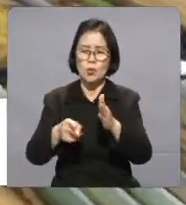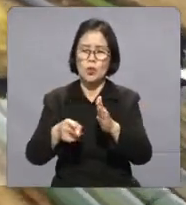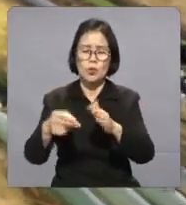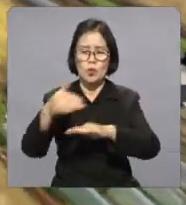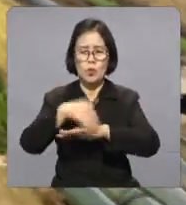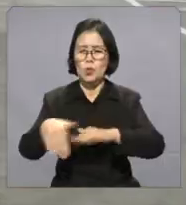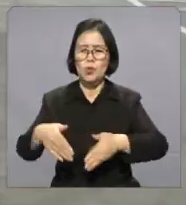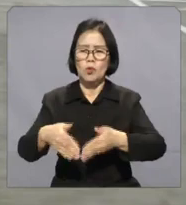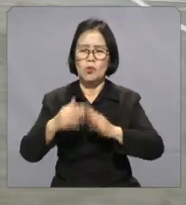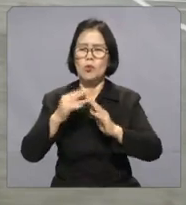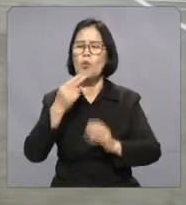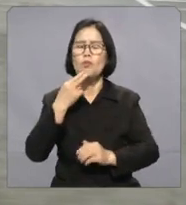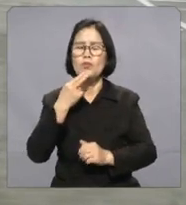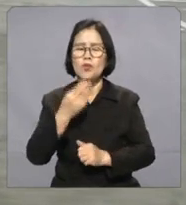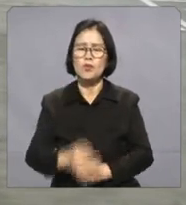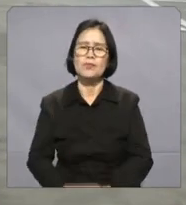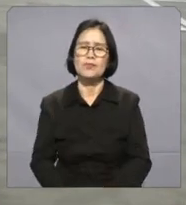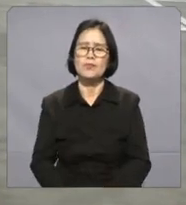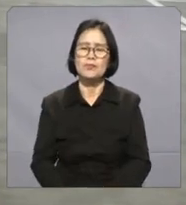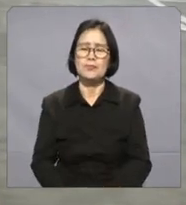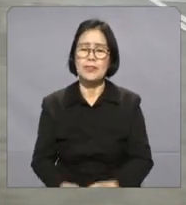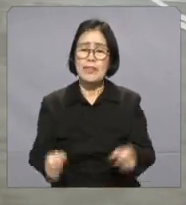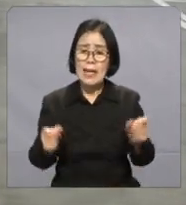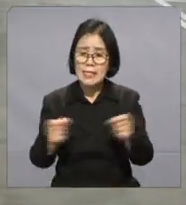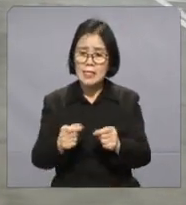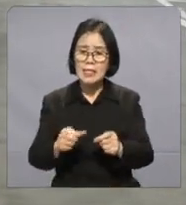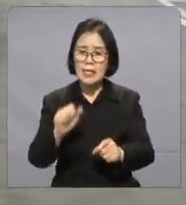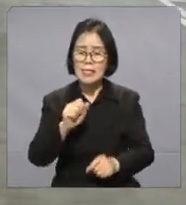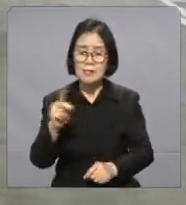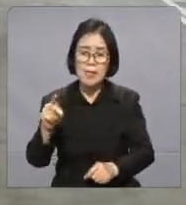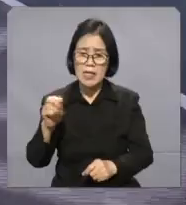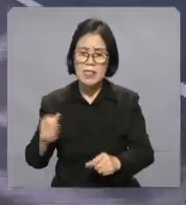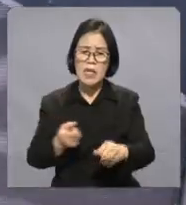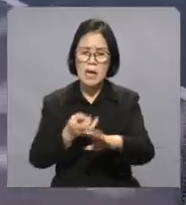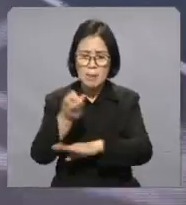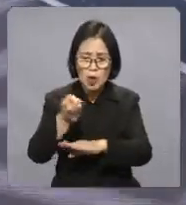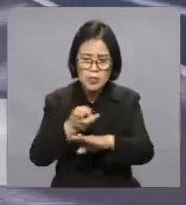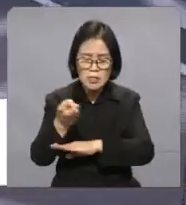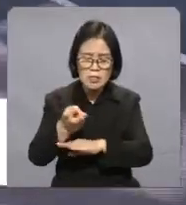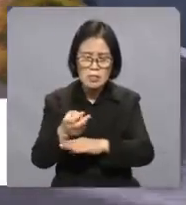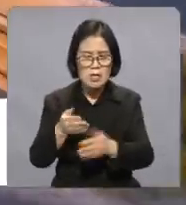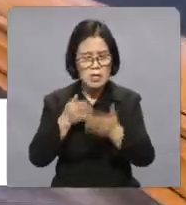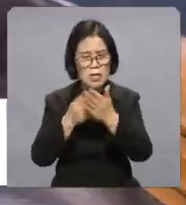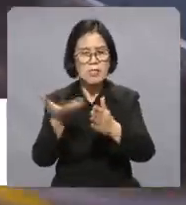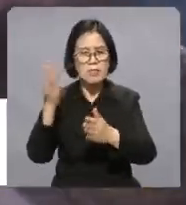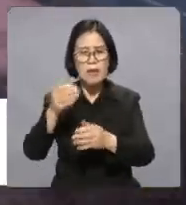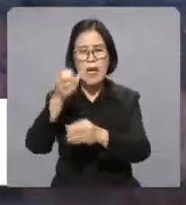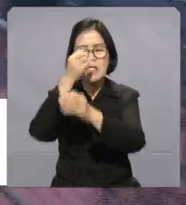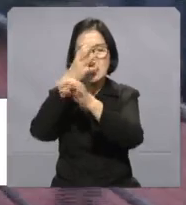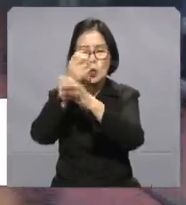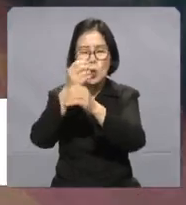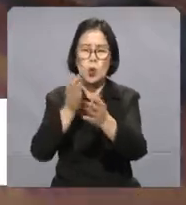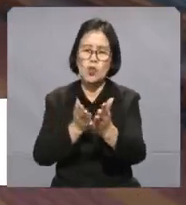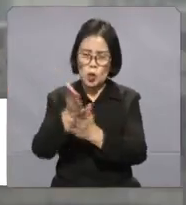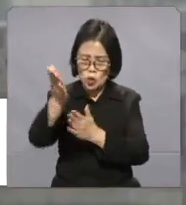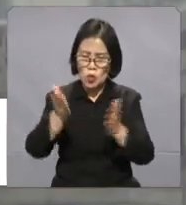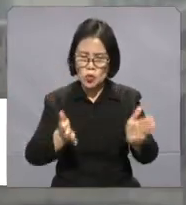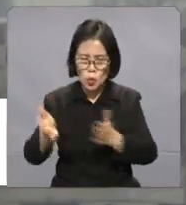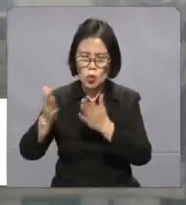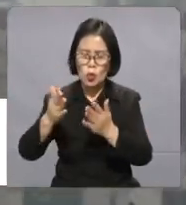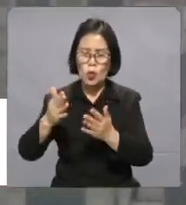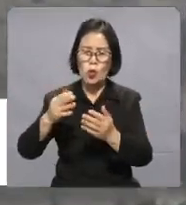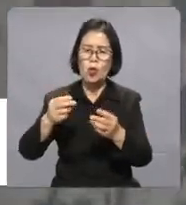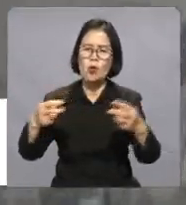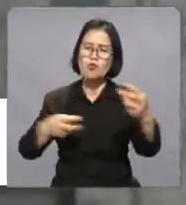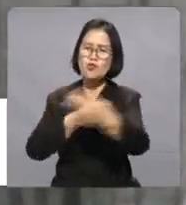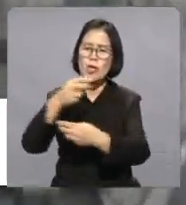상황. 광역급행 간선버스 노선인 SBRT가 대안으로 제시됐지만 신호체계와 전용도로 등 운행 조건에 맞지